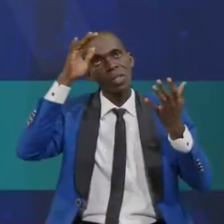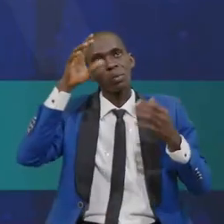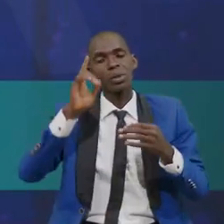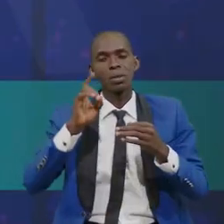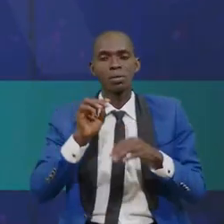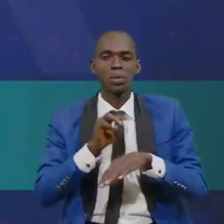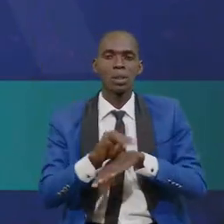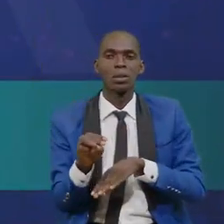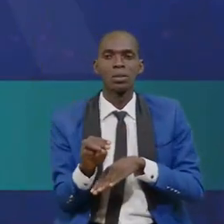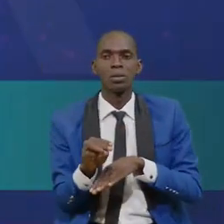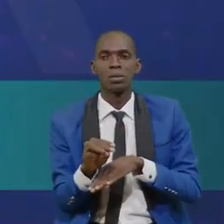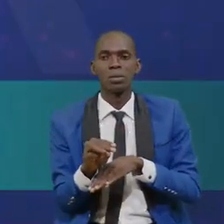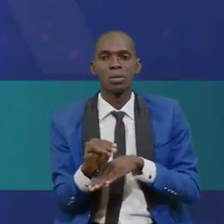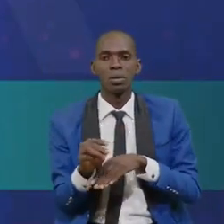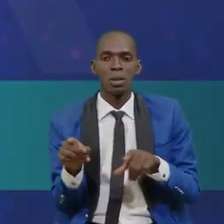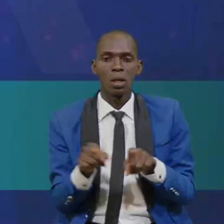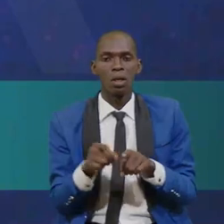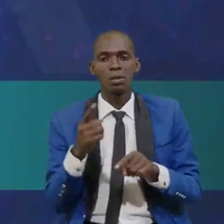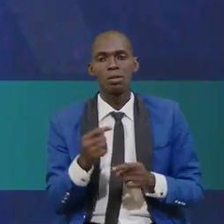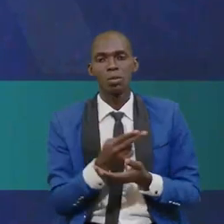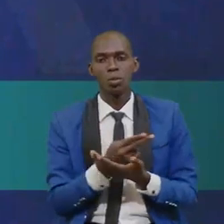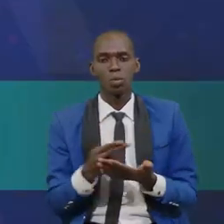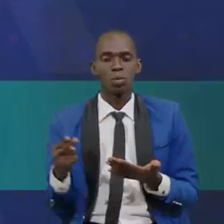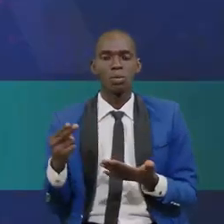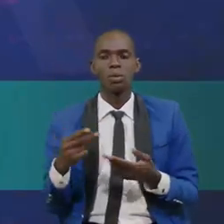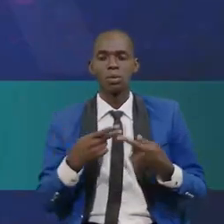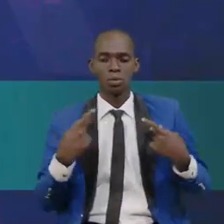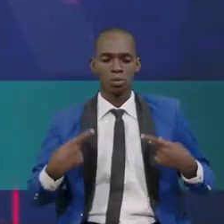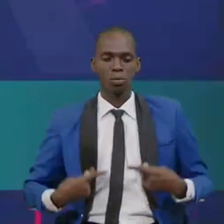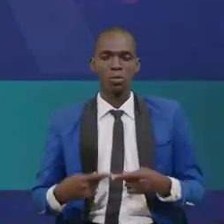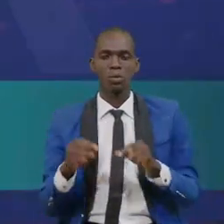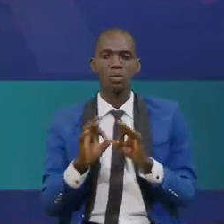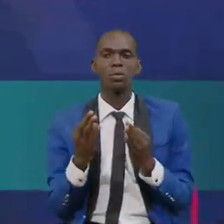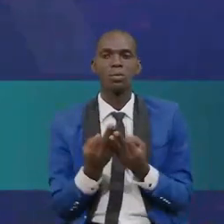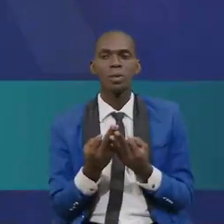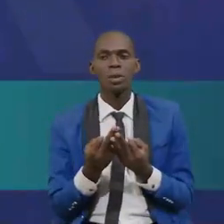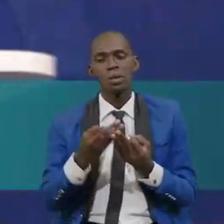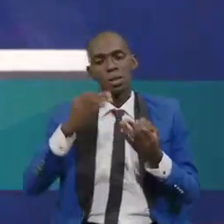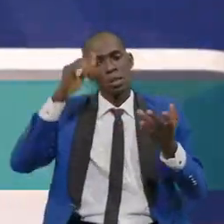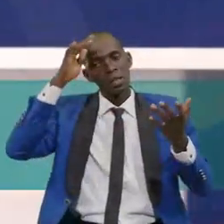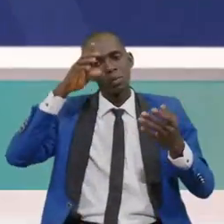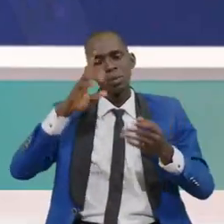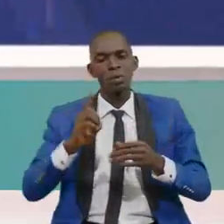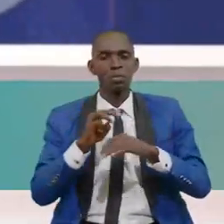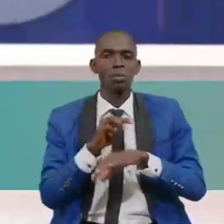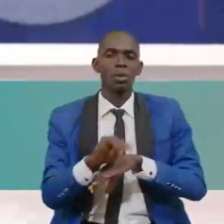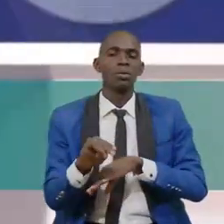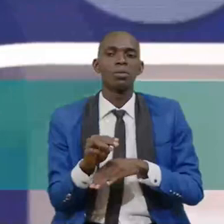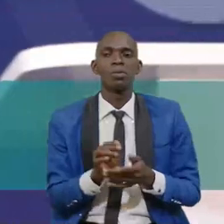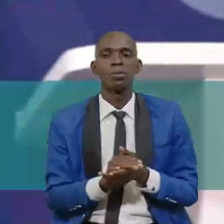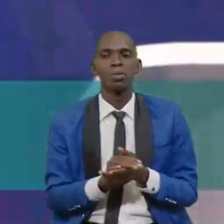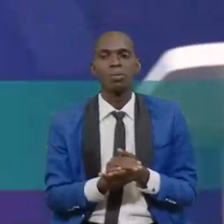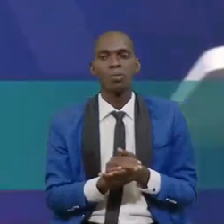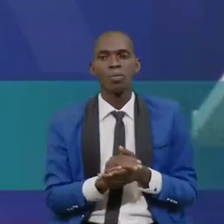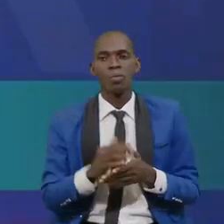Notre ministère attendu en tant que saint sacerdoce. Le ministère attendu de nous.